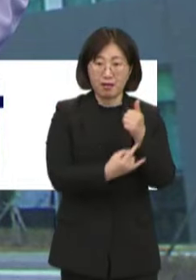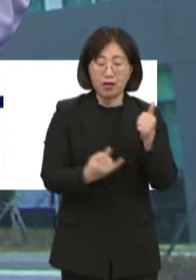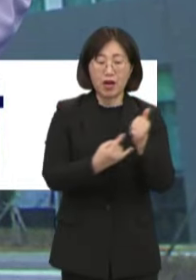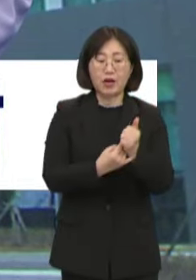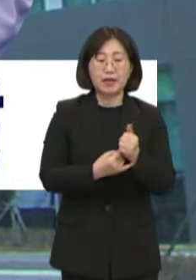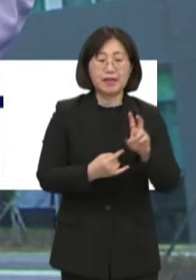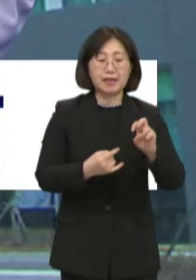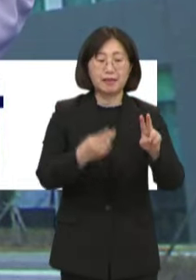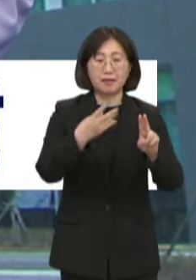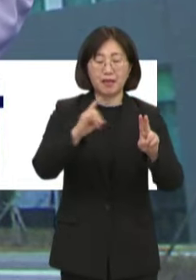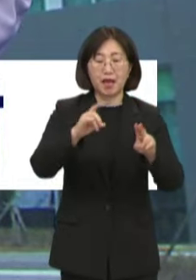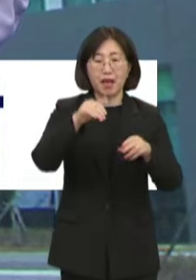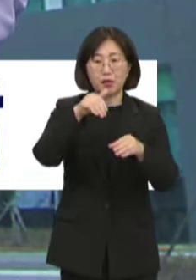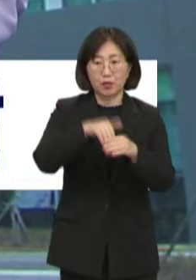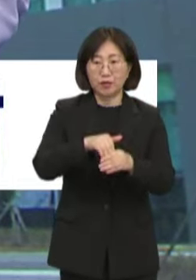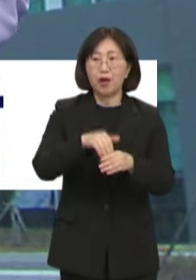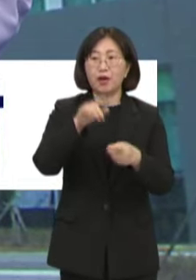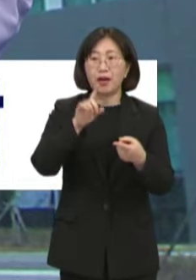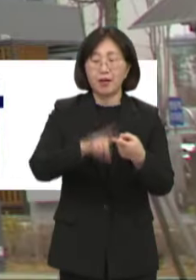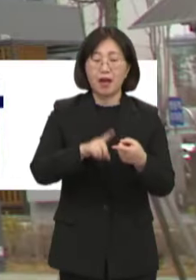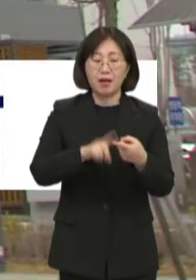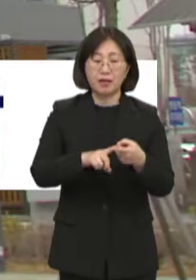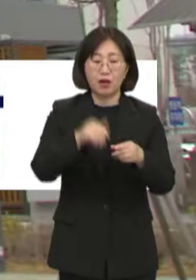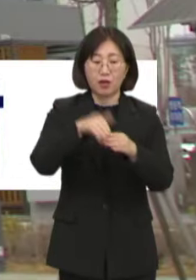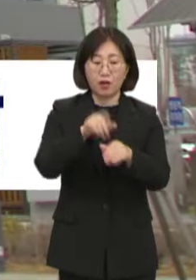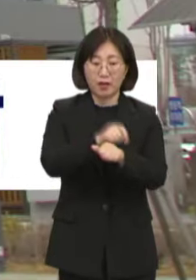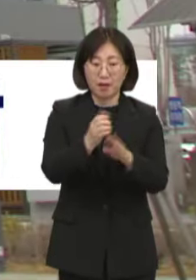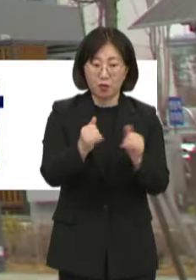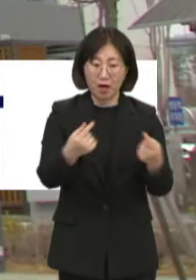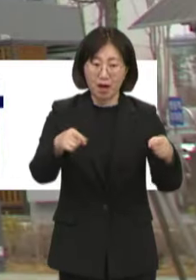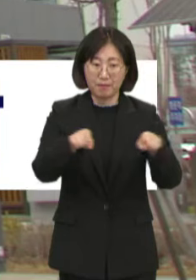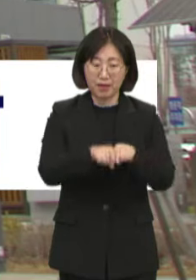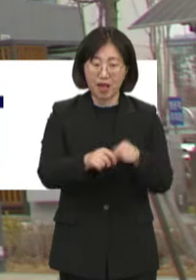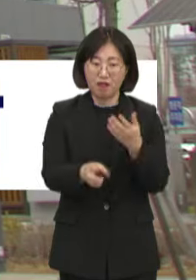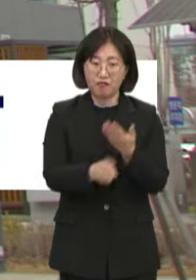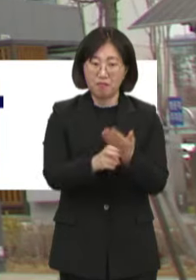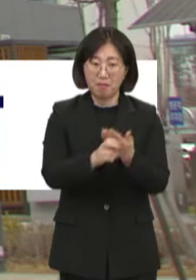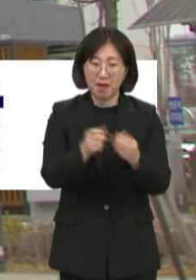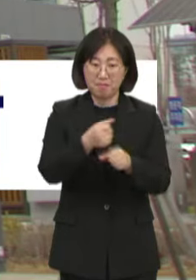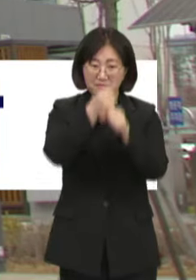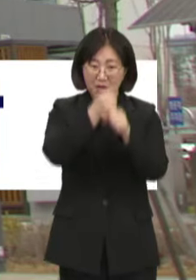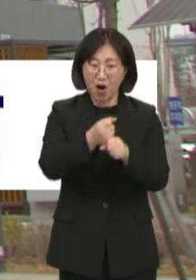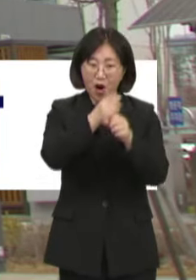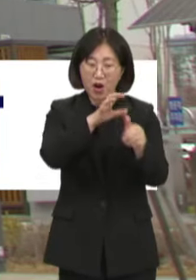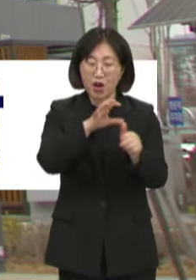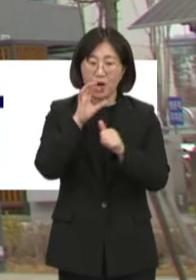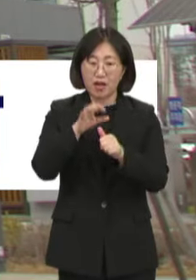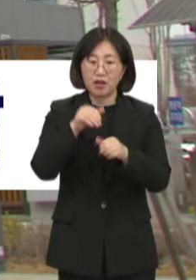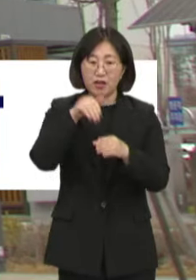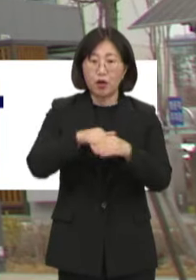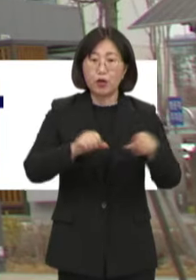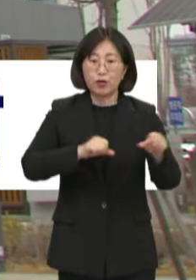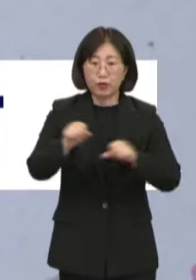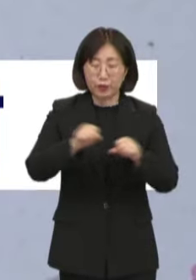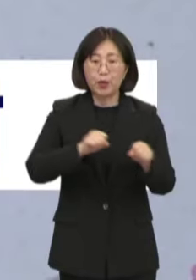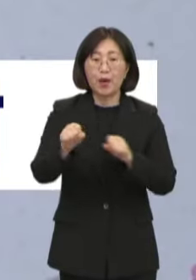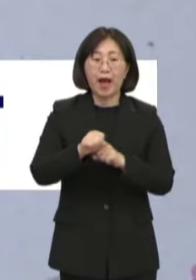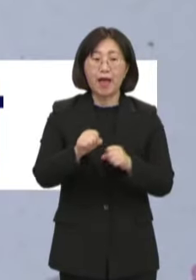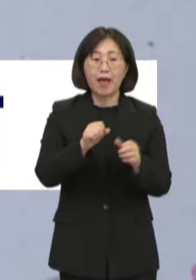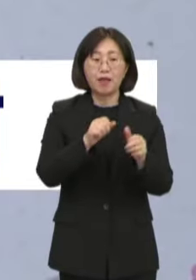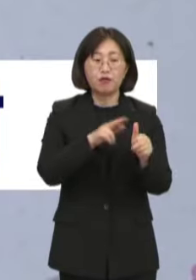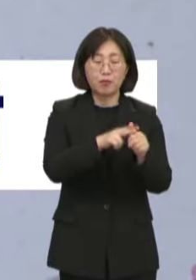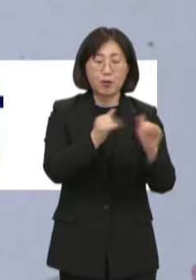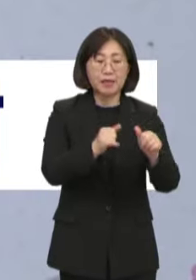충남선거관리위원회는 제22대 총선과 관련해 선거사무원 등과 함께 위법한 표지물을 이용해 선거운동 등을 한 혐의로